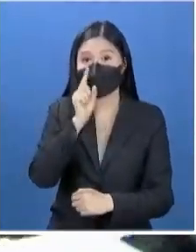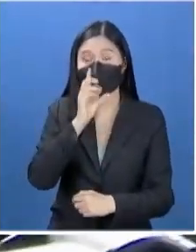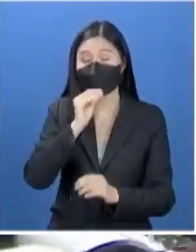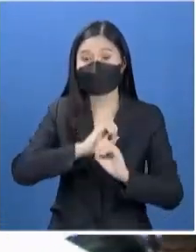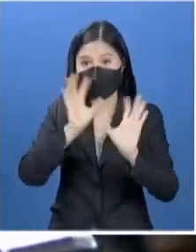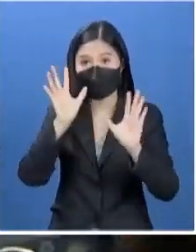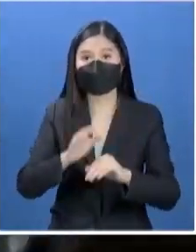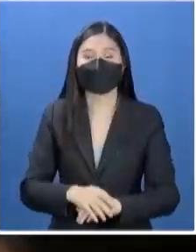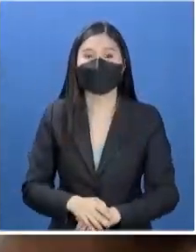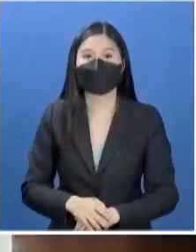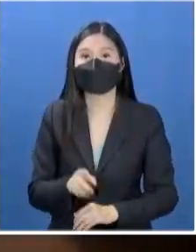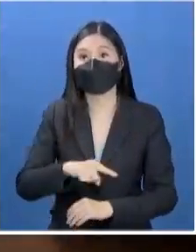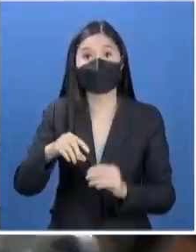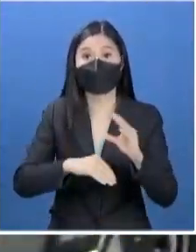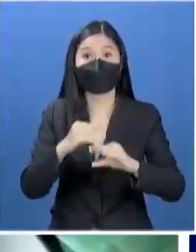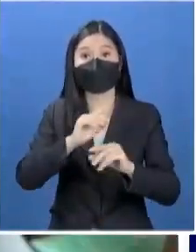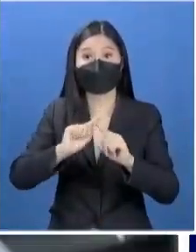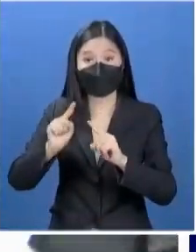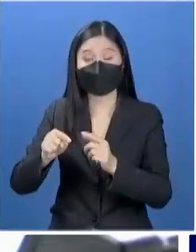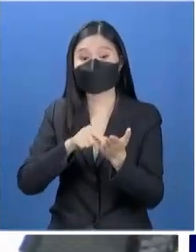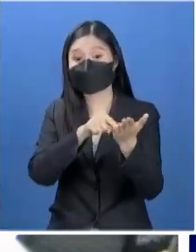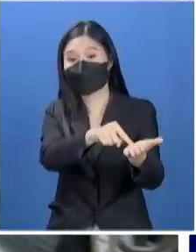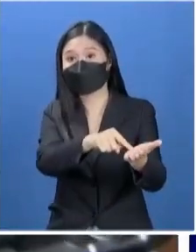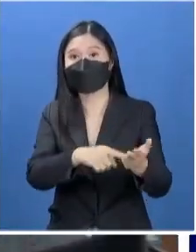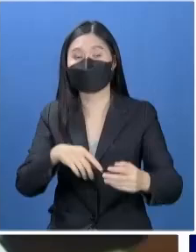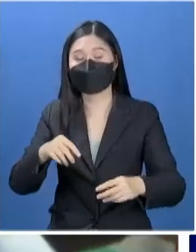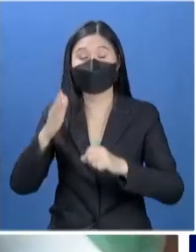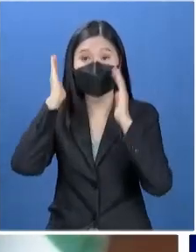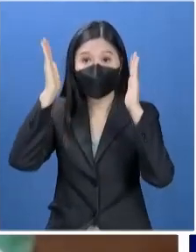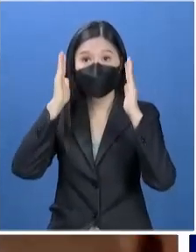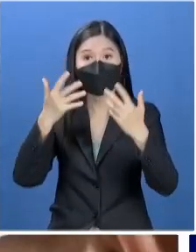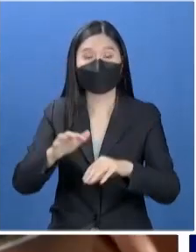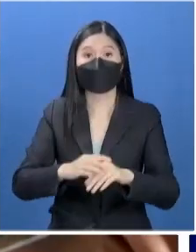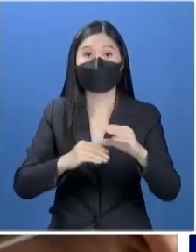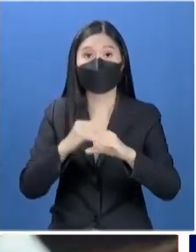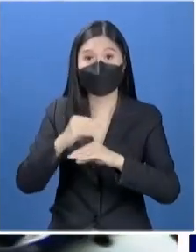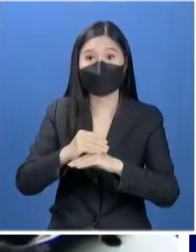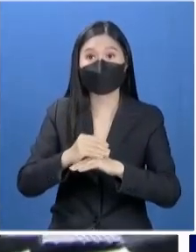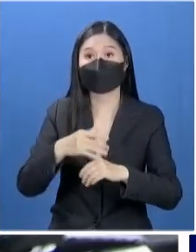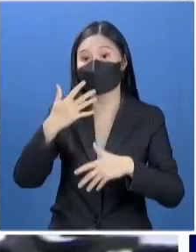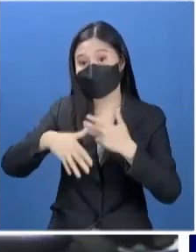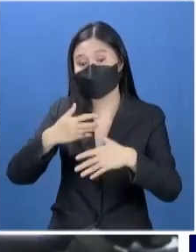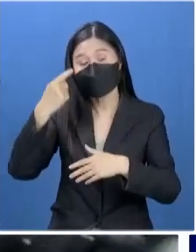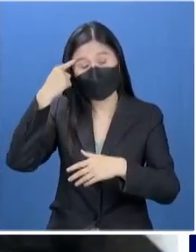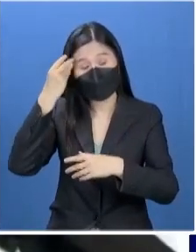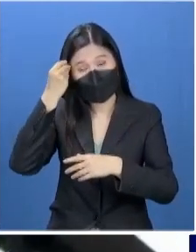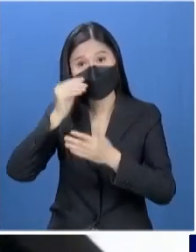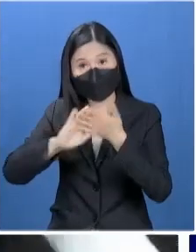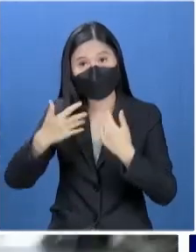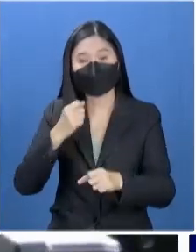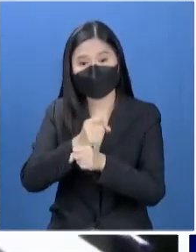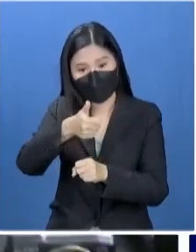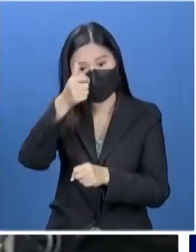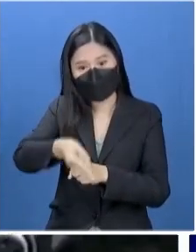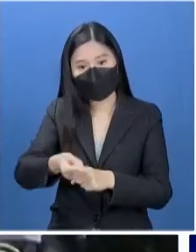แกพูดชัดเจนนะว่าหลายๆโครงการที่เสนอเอาไว้ที่หาเสียงเอาไว้เนี่ยมันเป็นโครงการที่ผ่านกระบวนการคิดมาแล ้ วว่ามันท